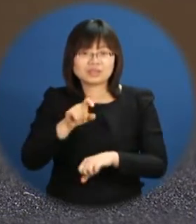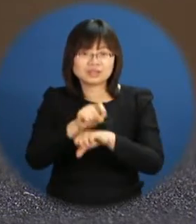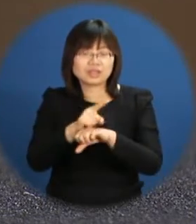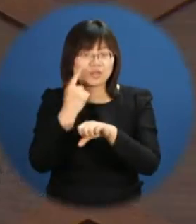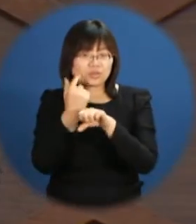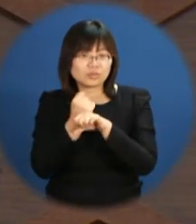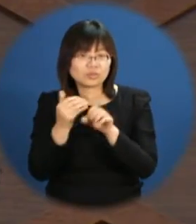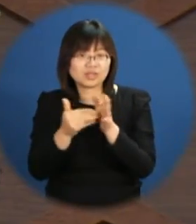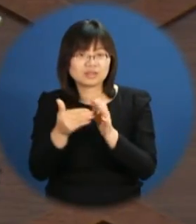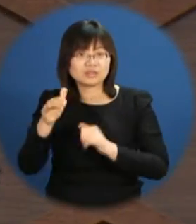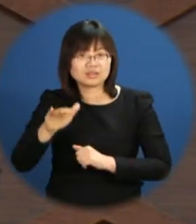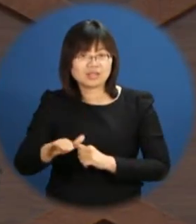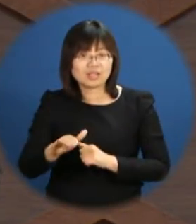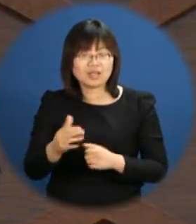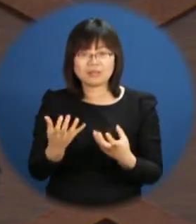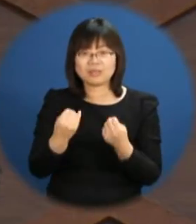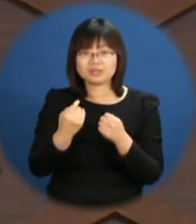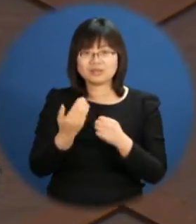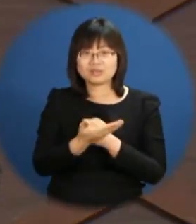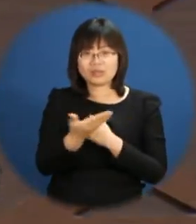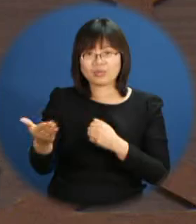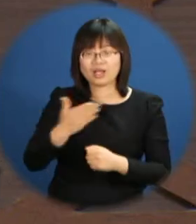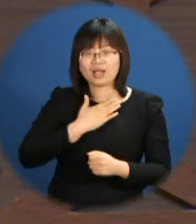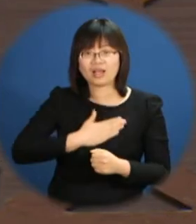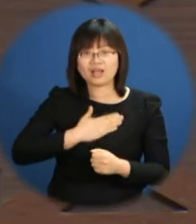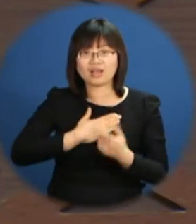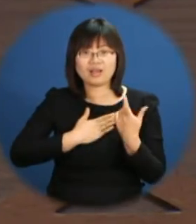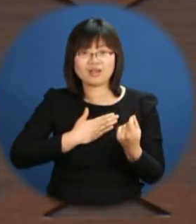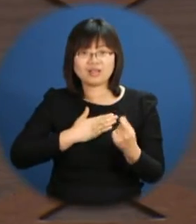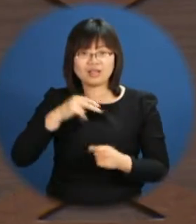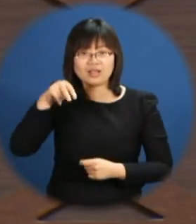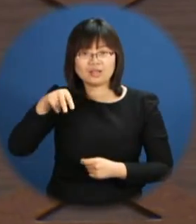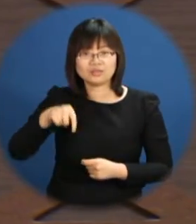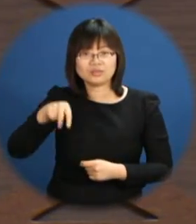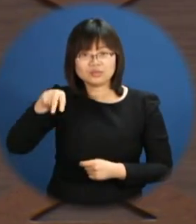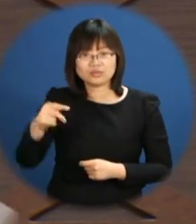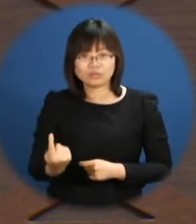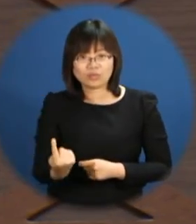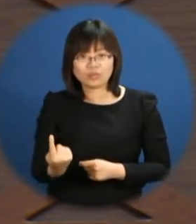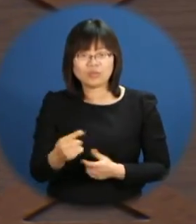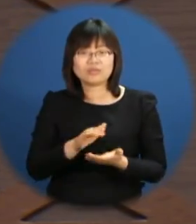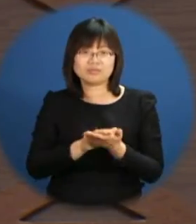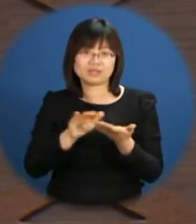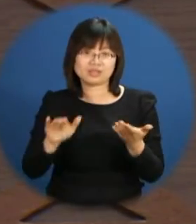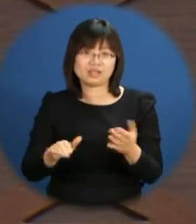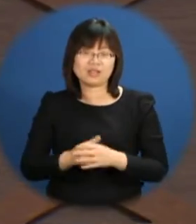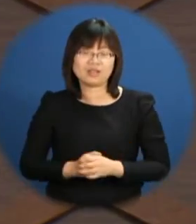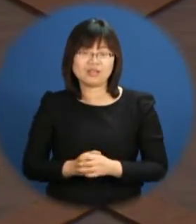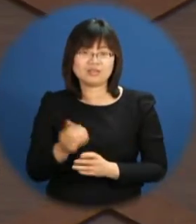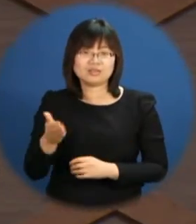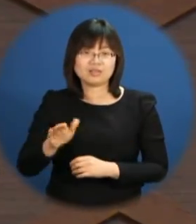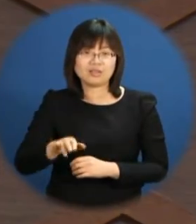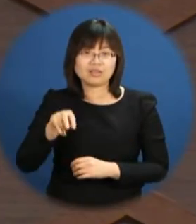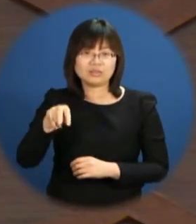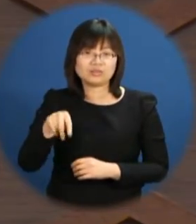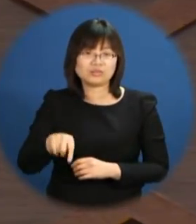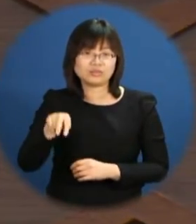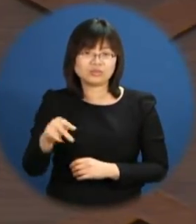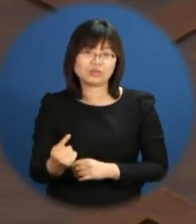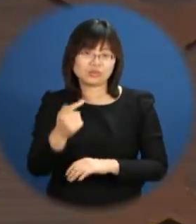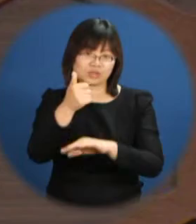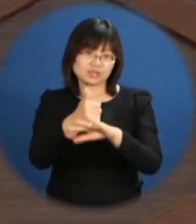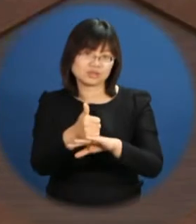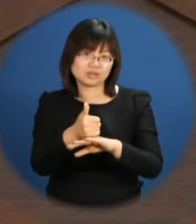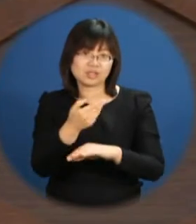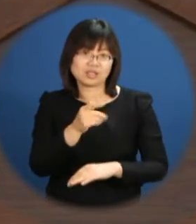연구했는데 뭐 많은 여러분들 아실 겁니다 이게 수소 라는 거 나오는게 근데 수 소란 거는 나중에